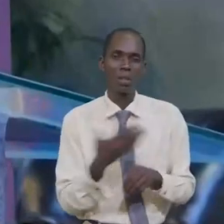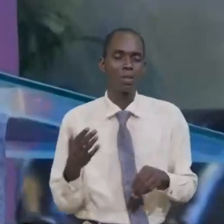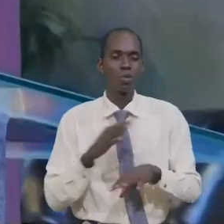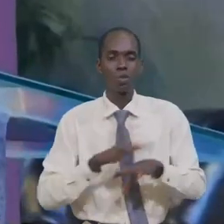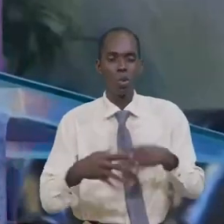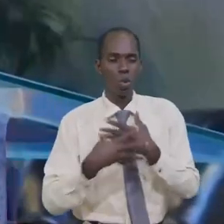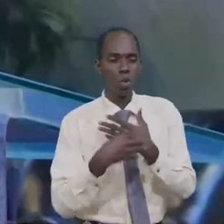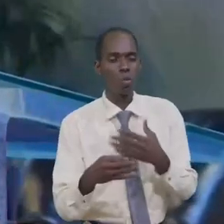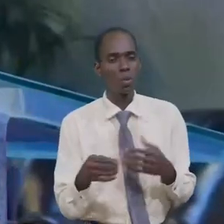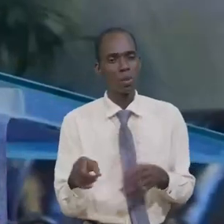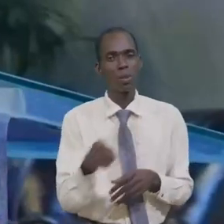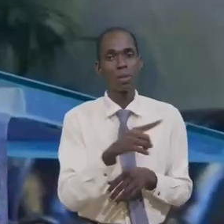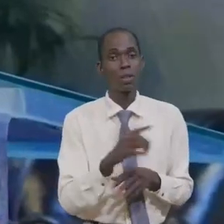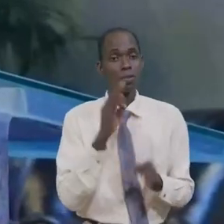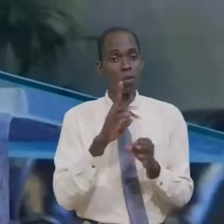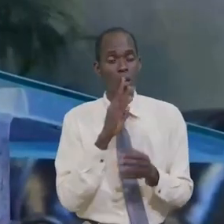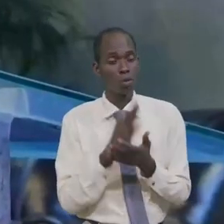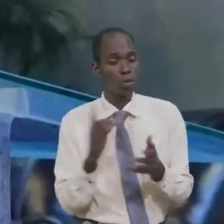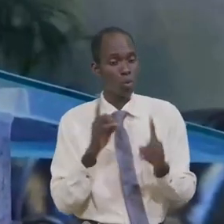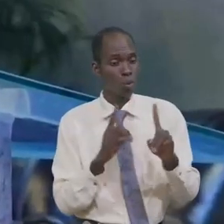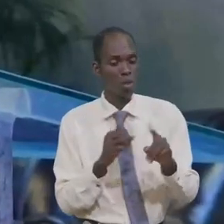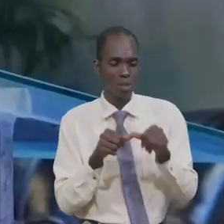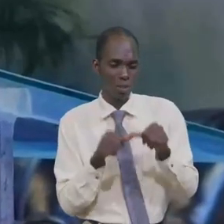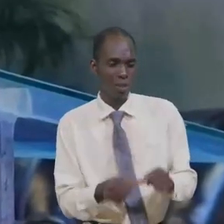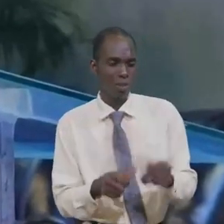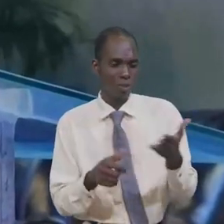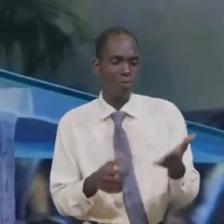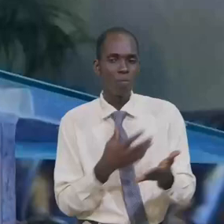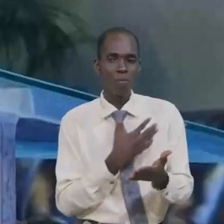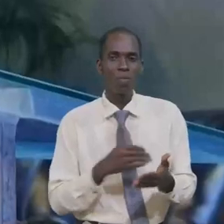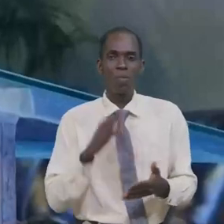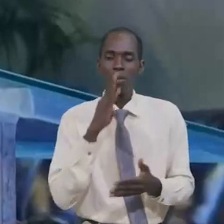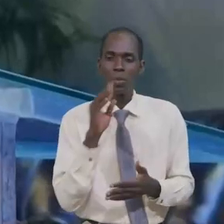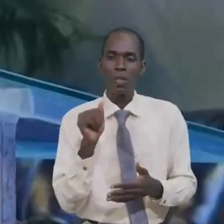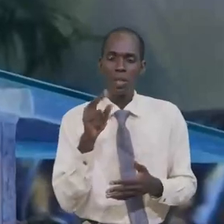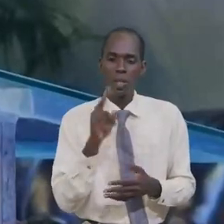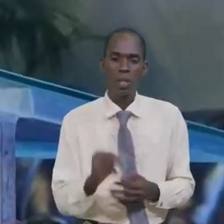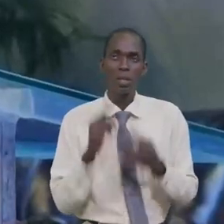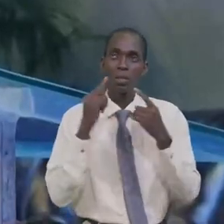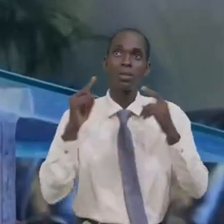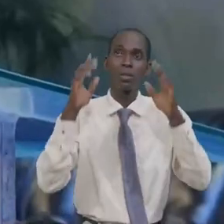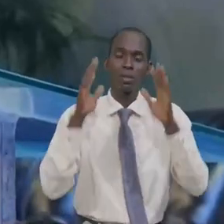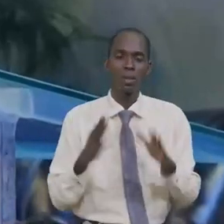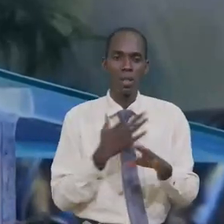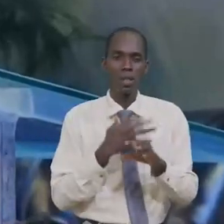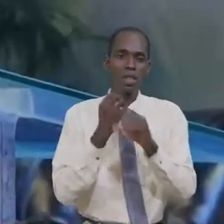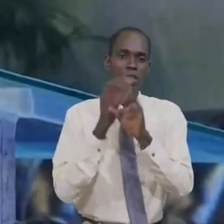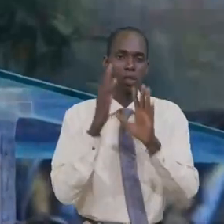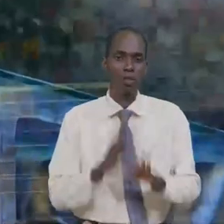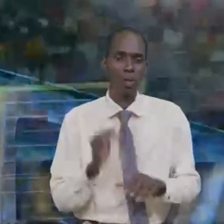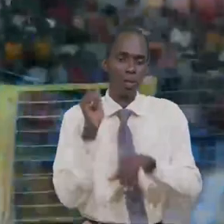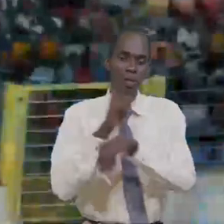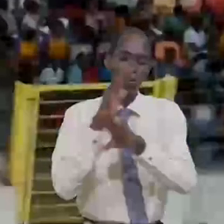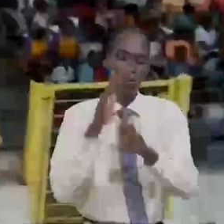quelque part reste là et sois un réalisateur et un vainqueur et le Seigneur fera de toi un vainqueur